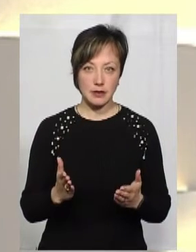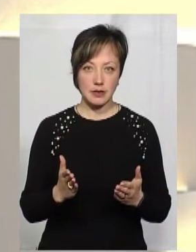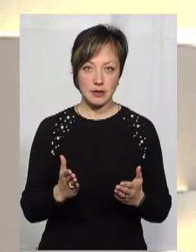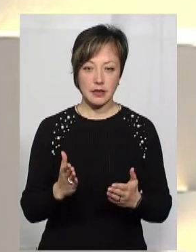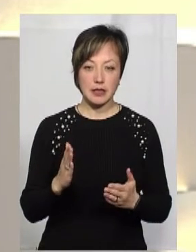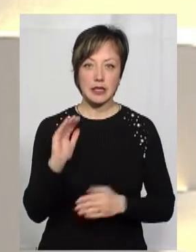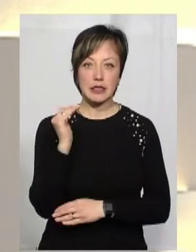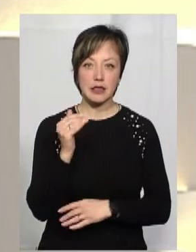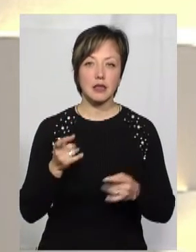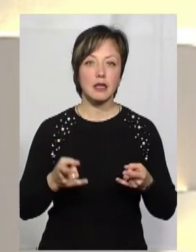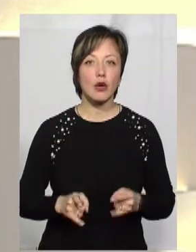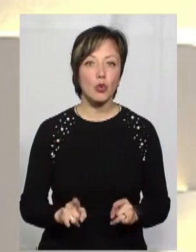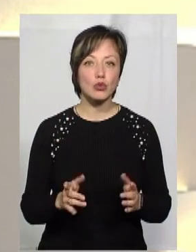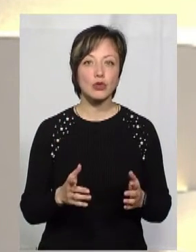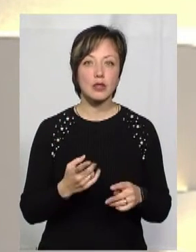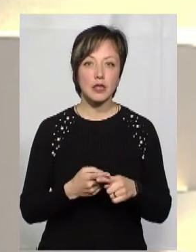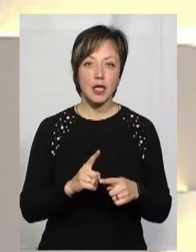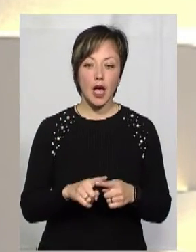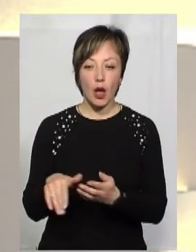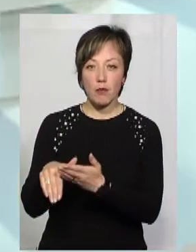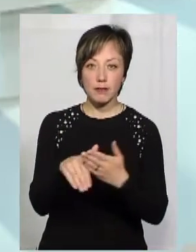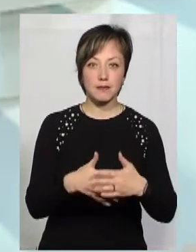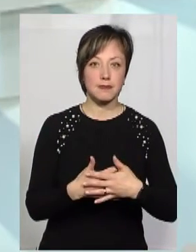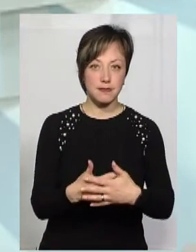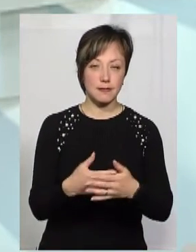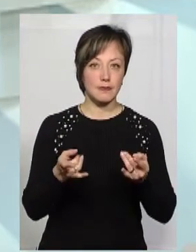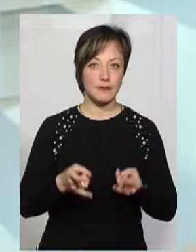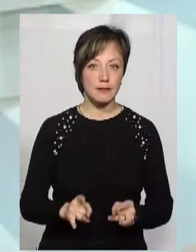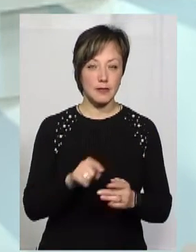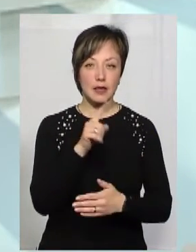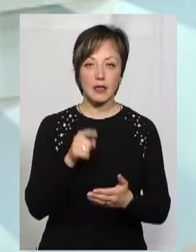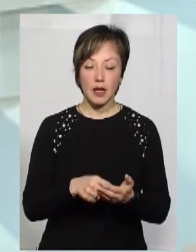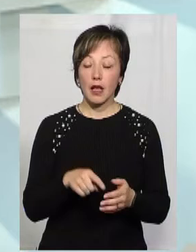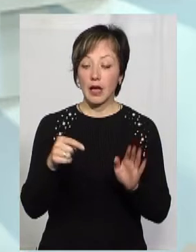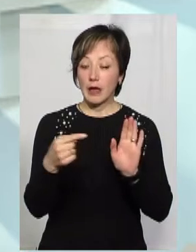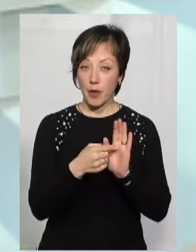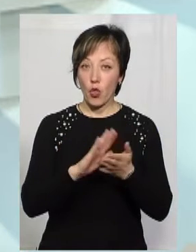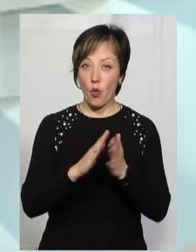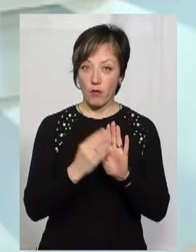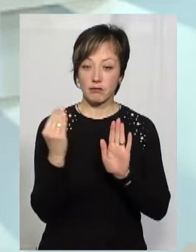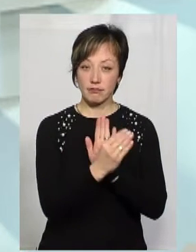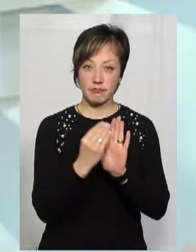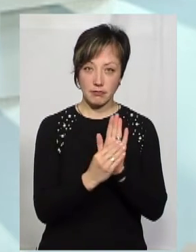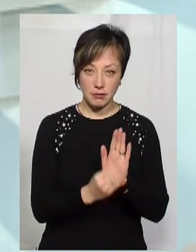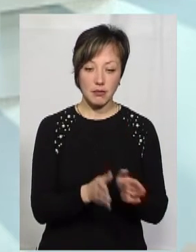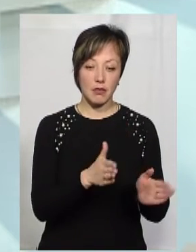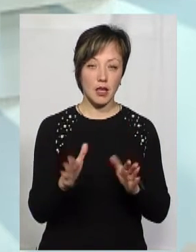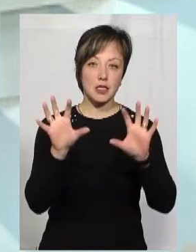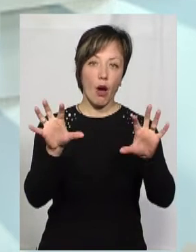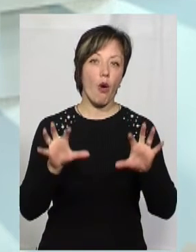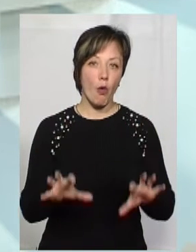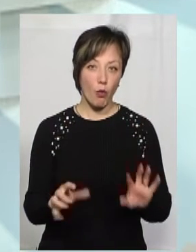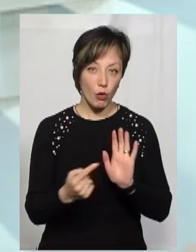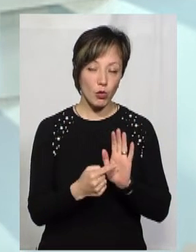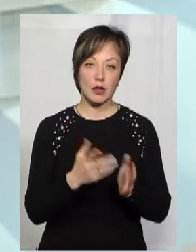Батьки дитини народжені від сурогатної матері? Знову ж таки, описується в договорі, це регламентується законодавством про